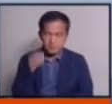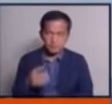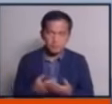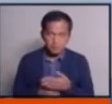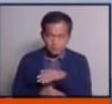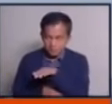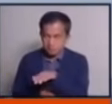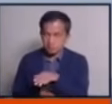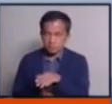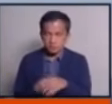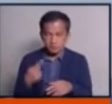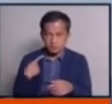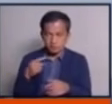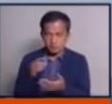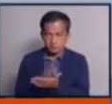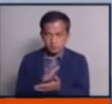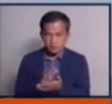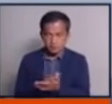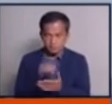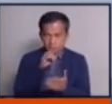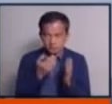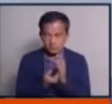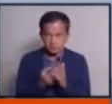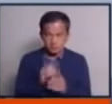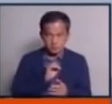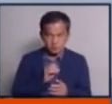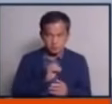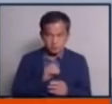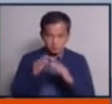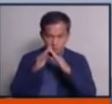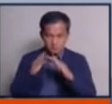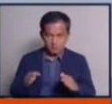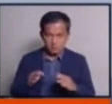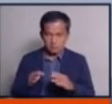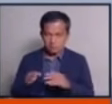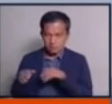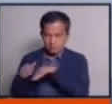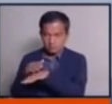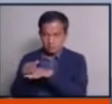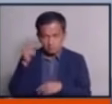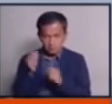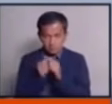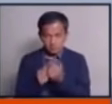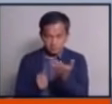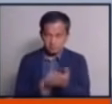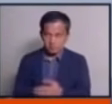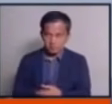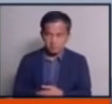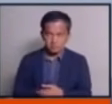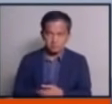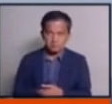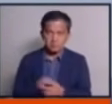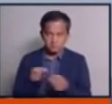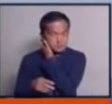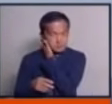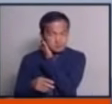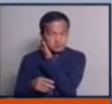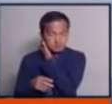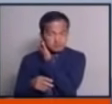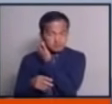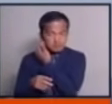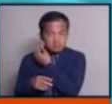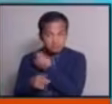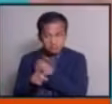buhay. Kimedala kayong papeles dito, patunay na kayo may-ari itong bahay na tinitirhan ng mga pamangkin nyo. Kasama ka na doon. Sa isang kwarto. Pero